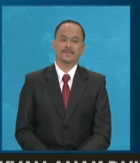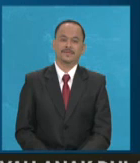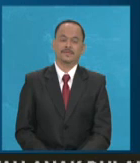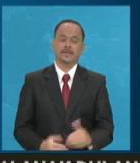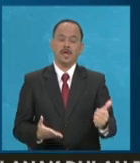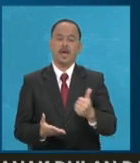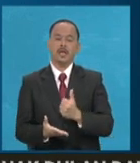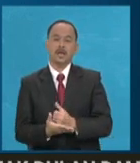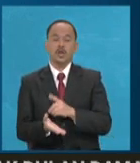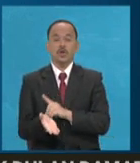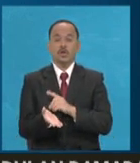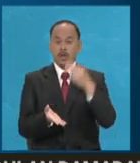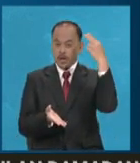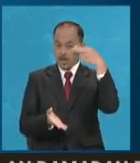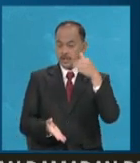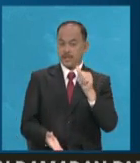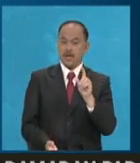hadir dengan